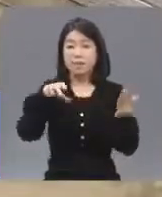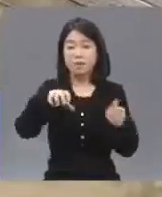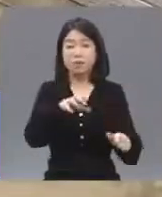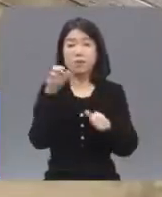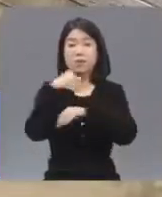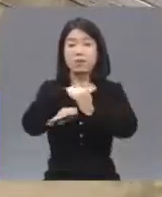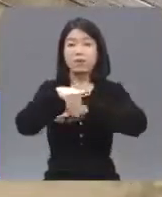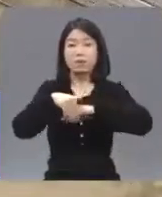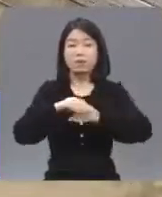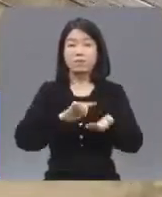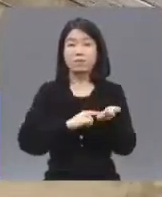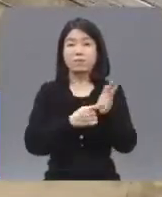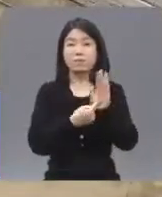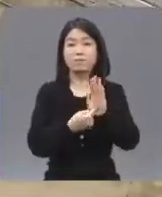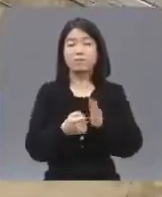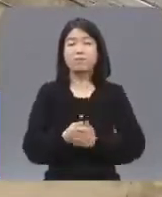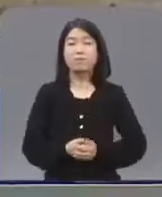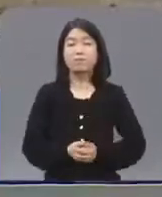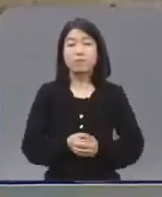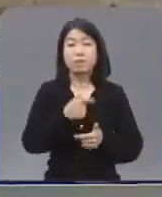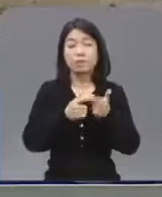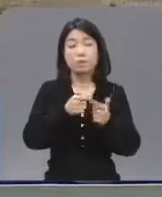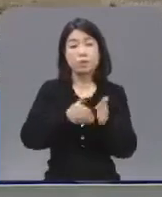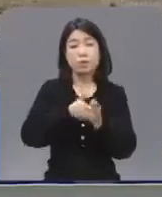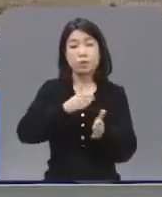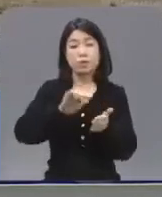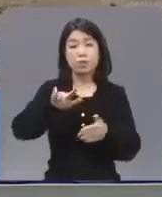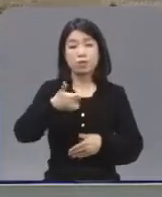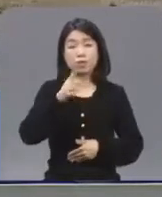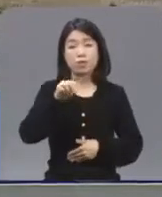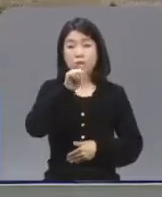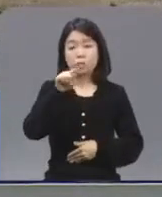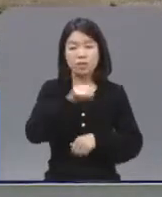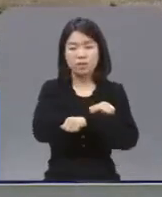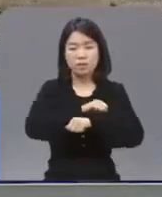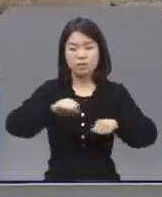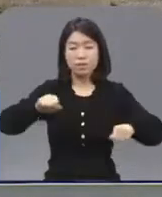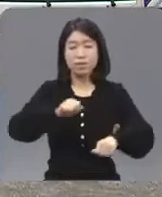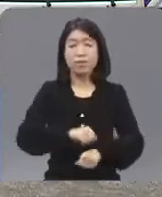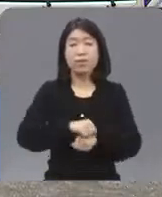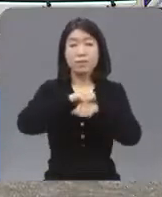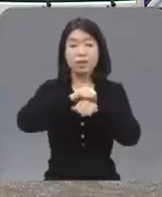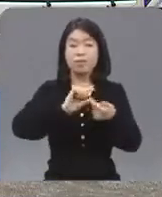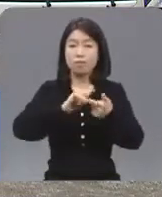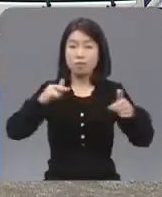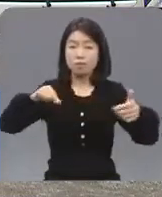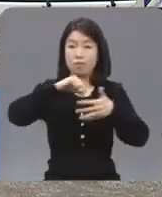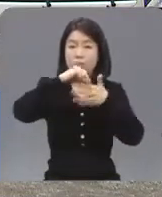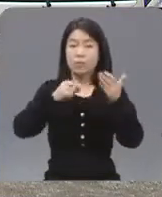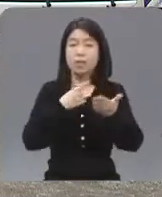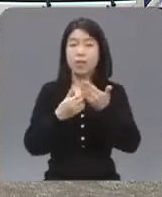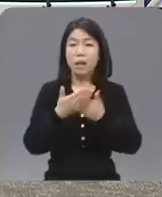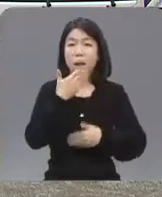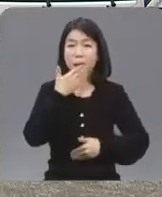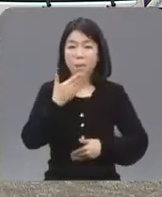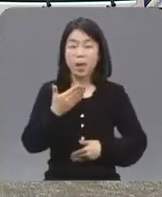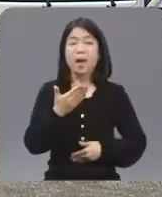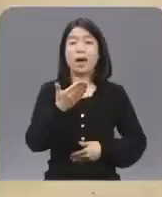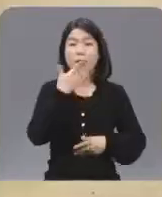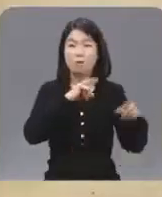활용할 예정이라고 밝혔습니다. 목포시는 600제곱미터 넓이의 큰 창고를 다양한 프로그램을 체험할 수 있는